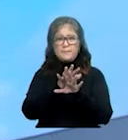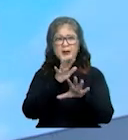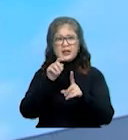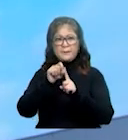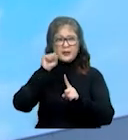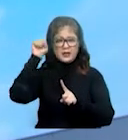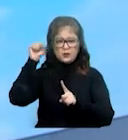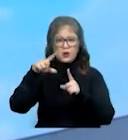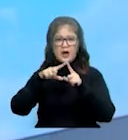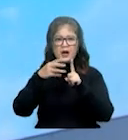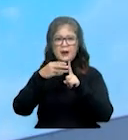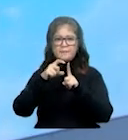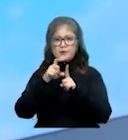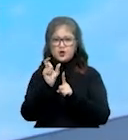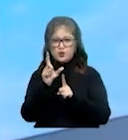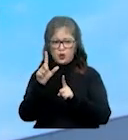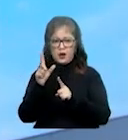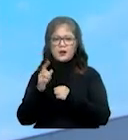Abdul Holik.